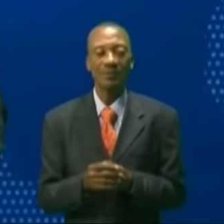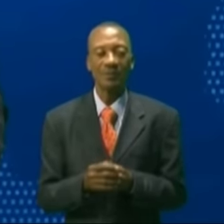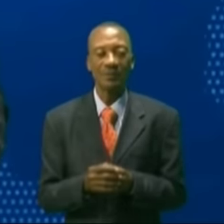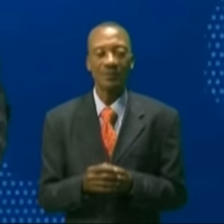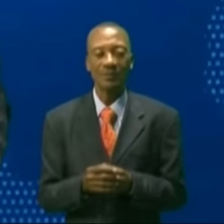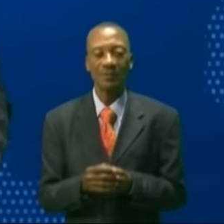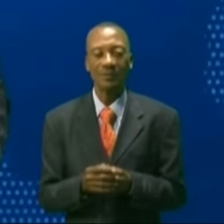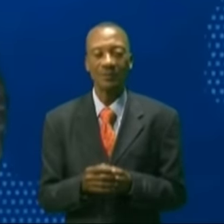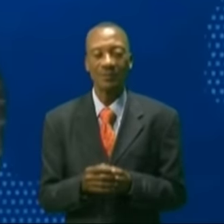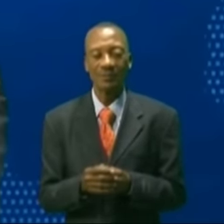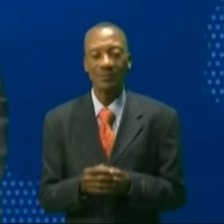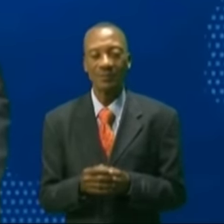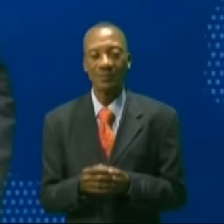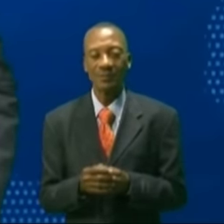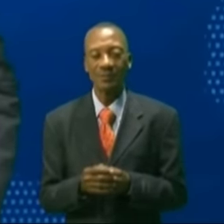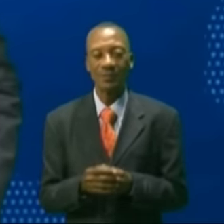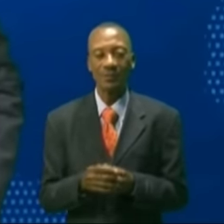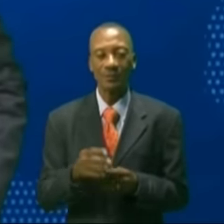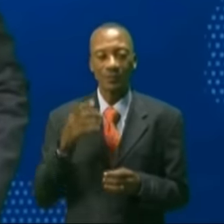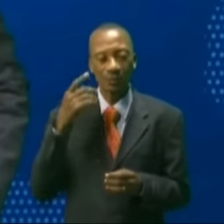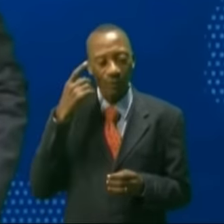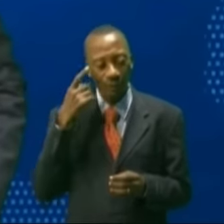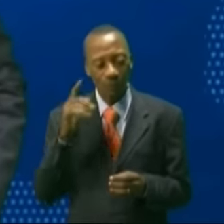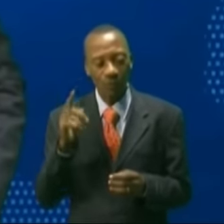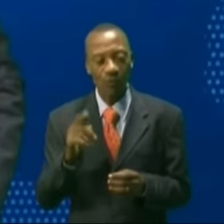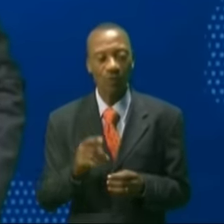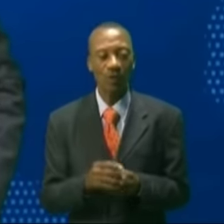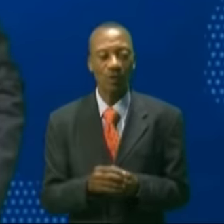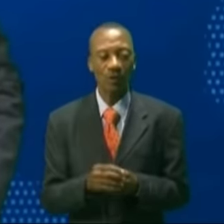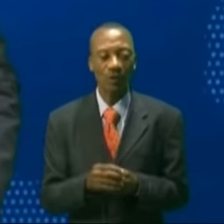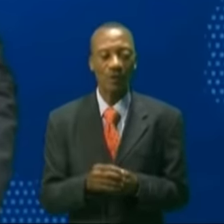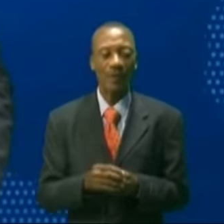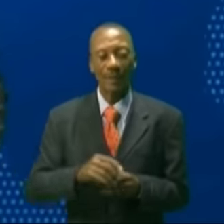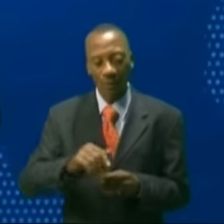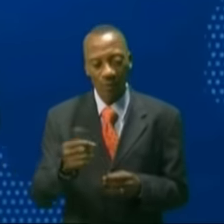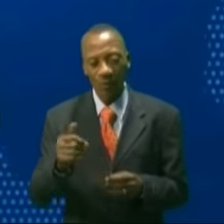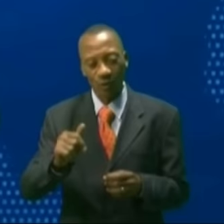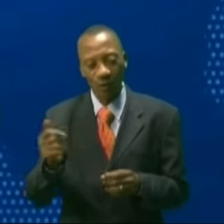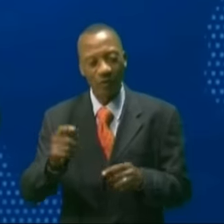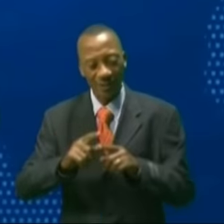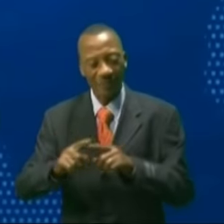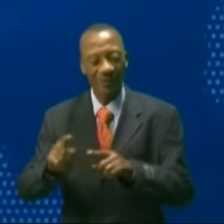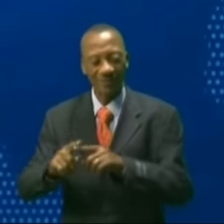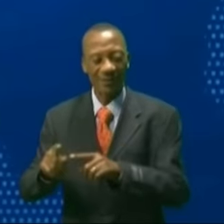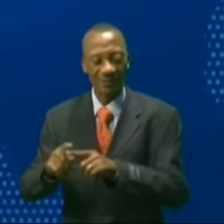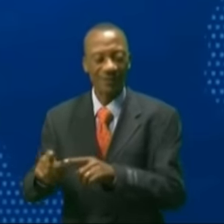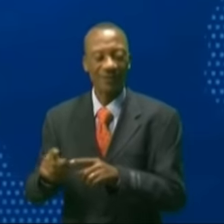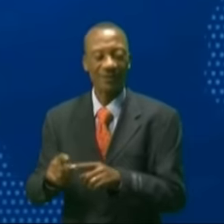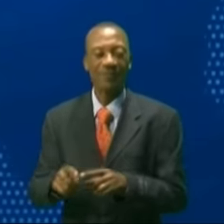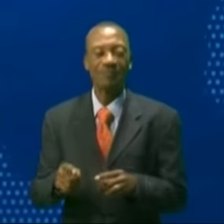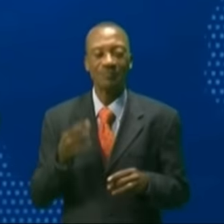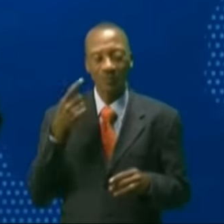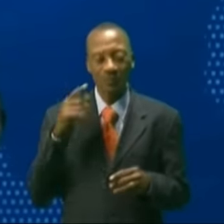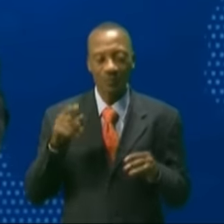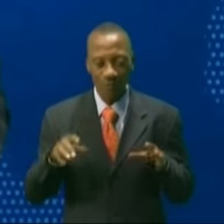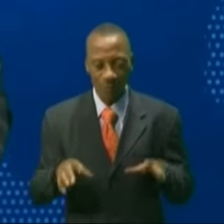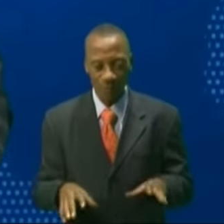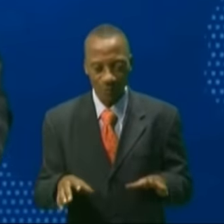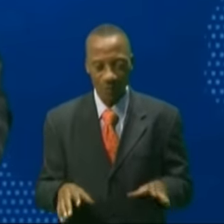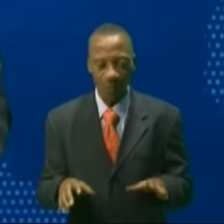portant révision de certains articles de la constitution de la République démocratique du Congo du 18 février